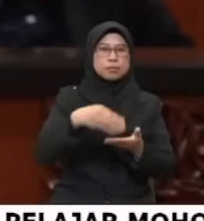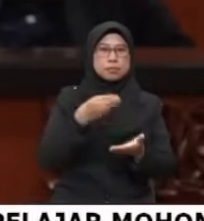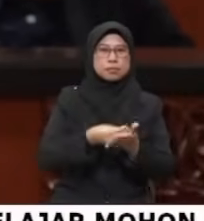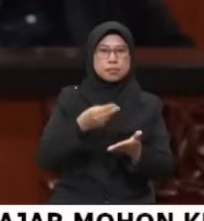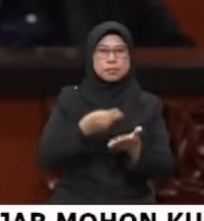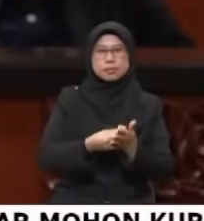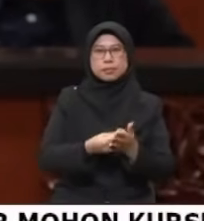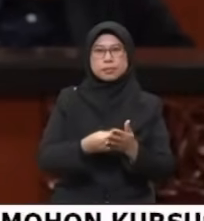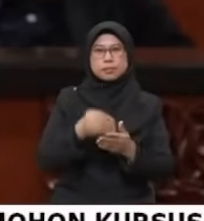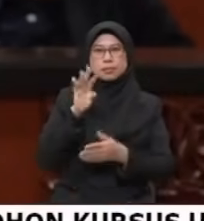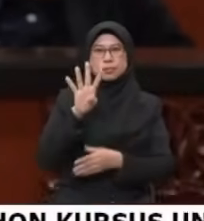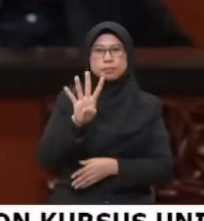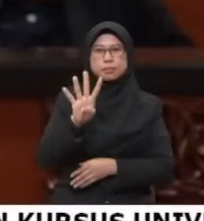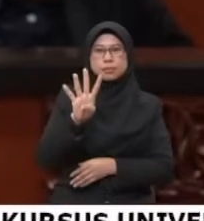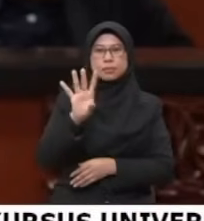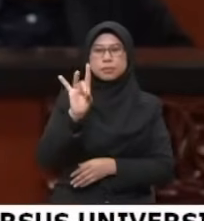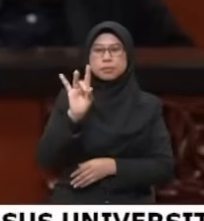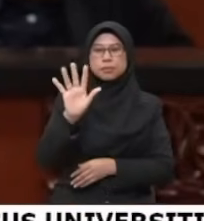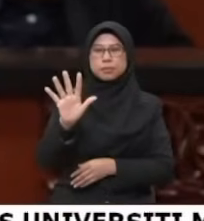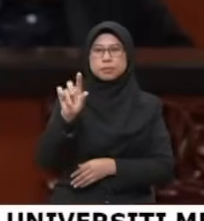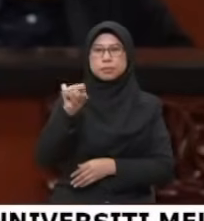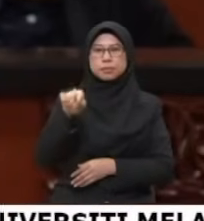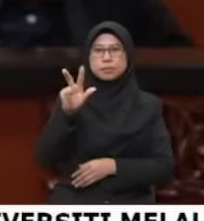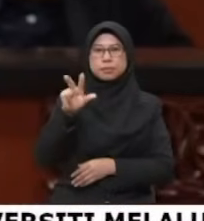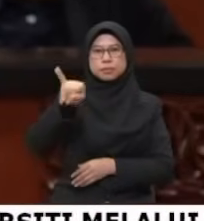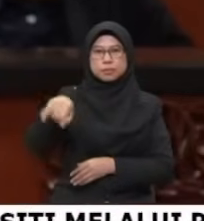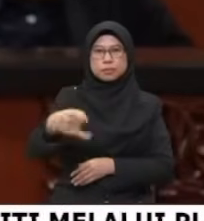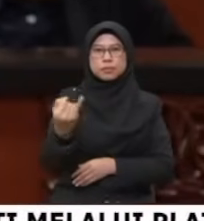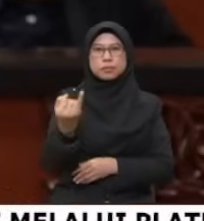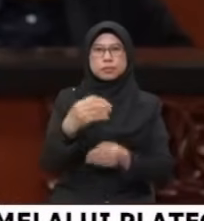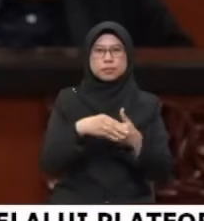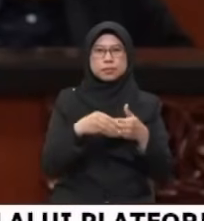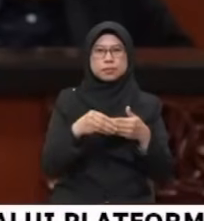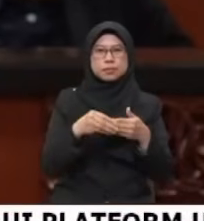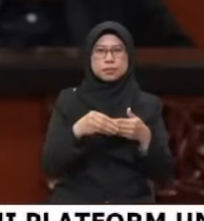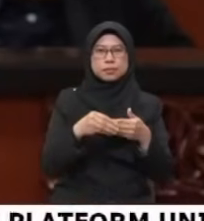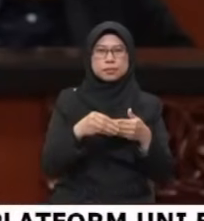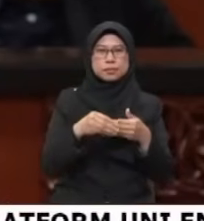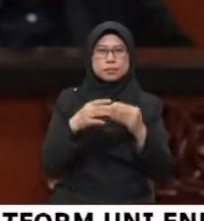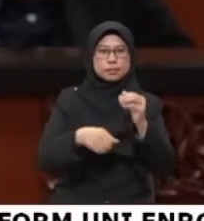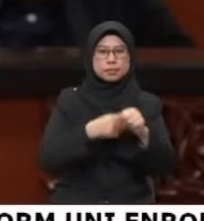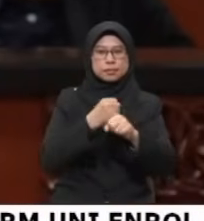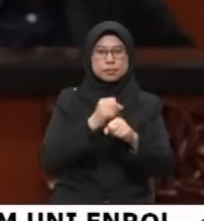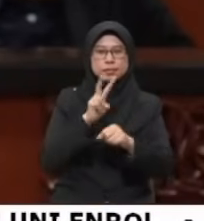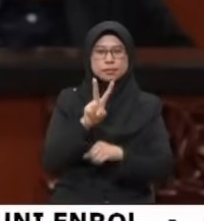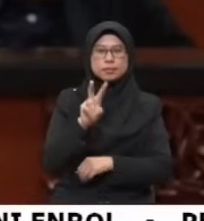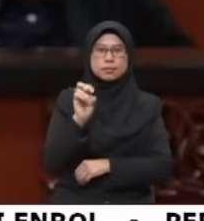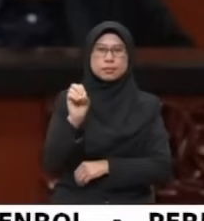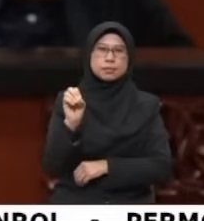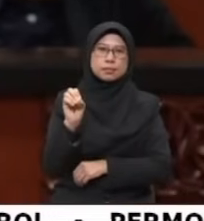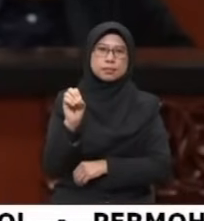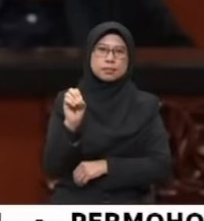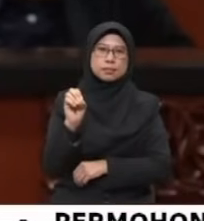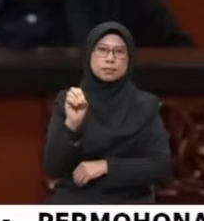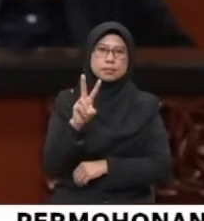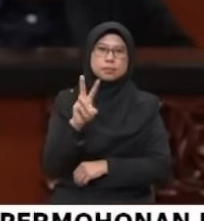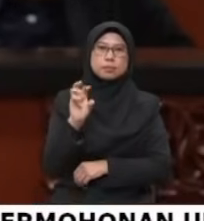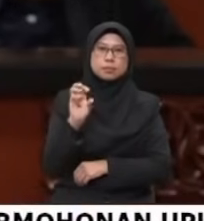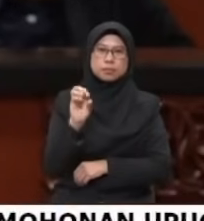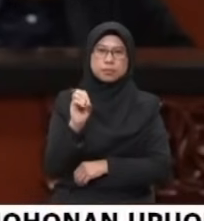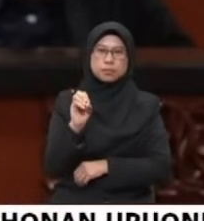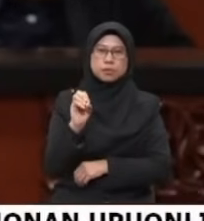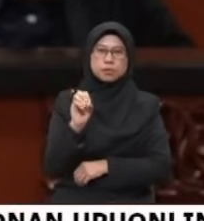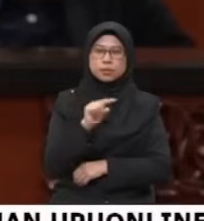sebanyak r85.3 juta bagi tahun 2020 20